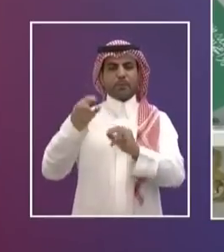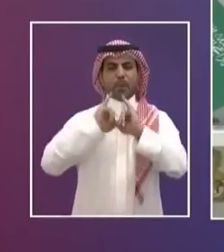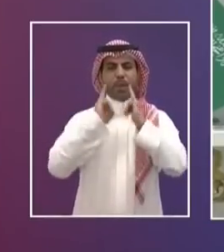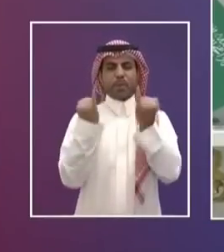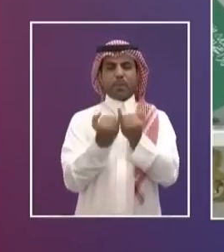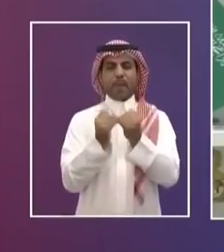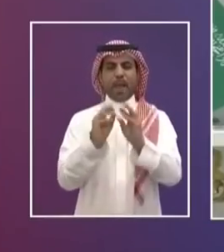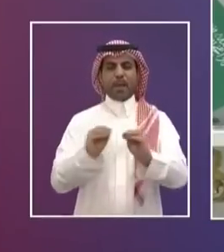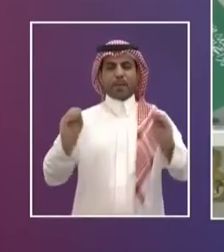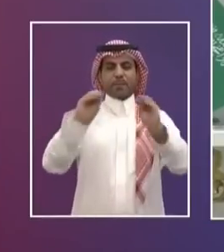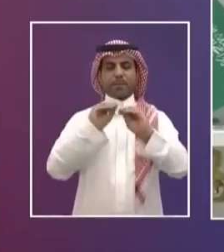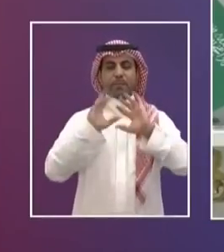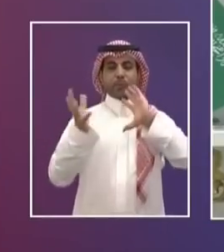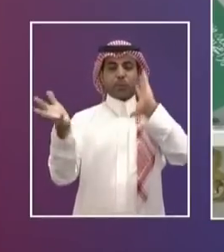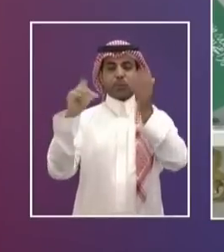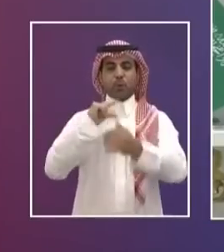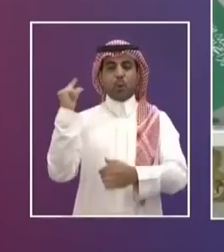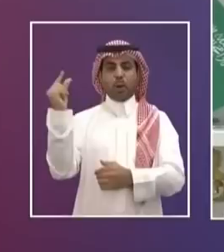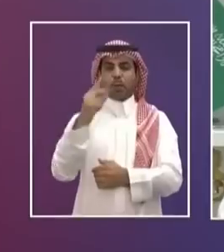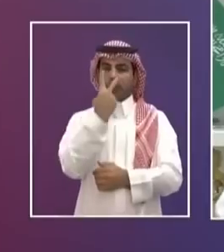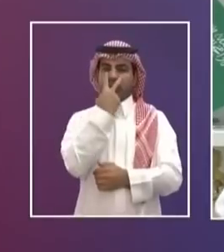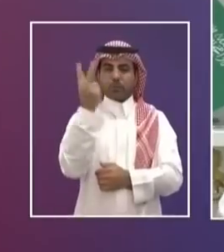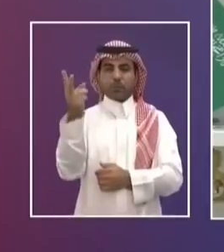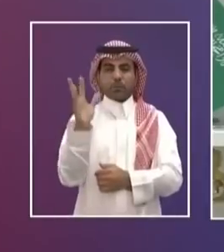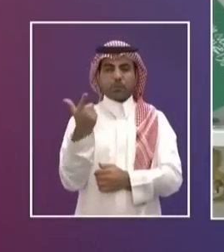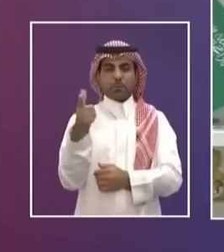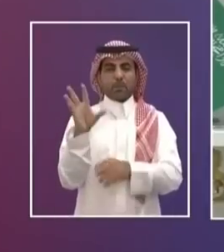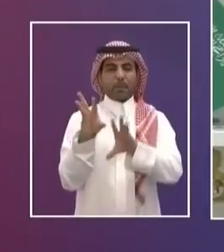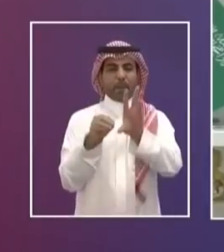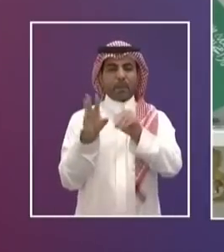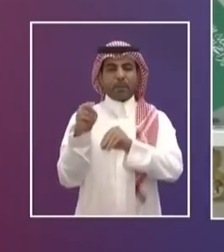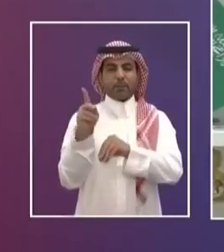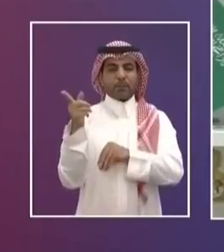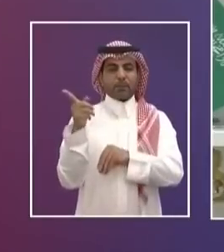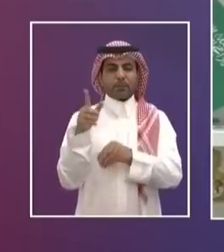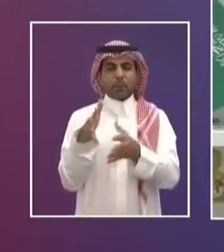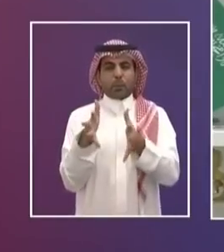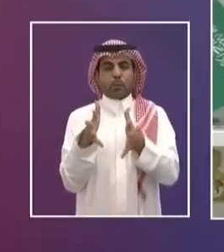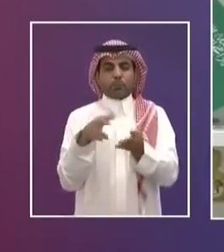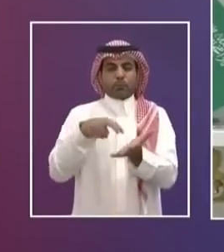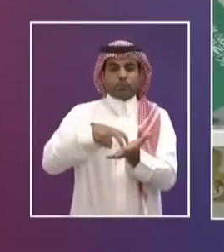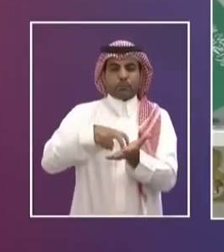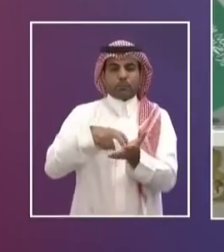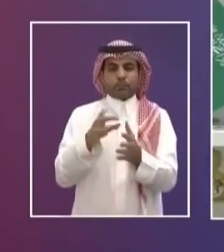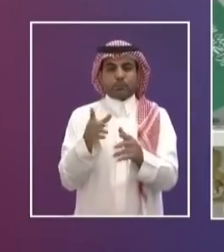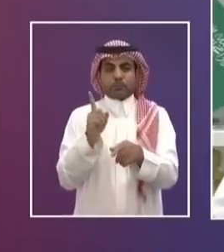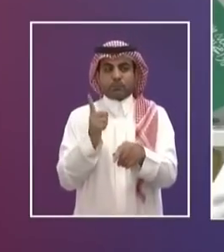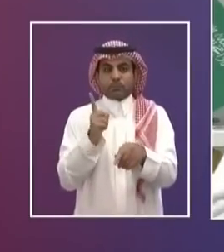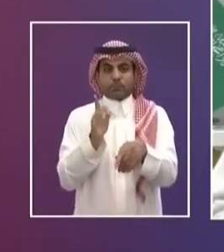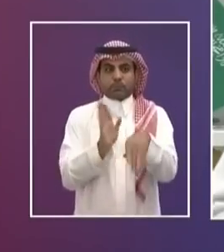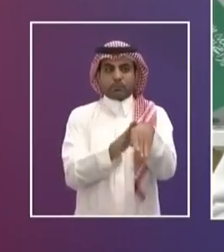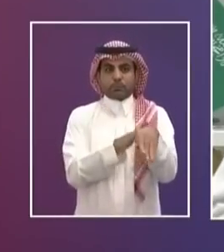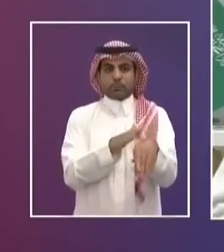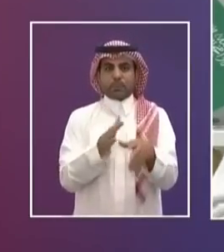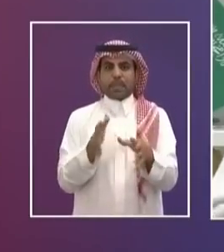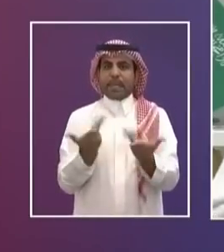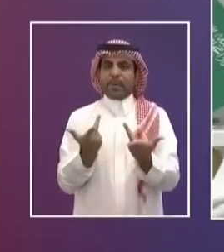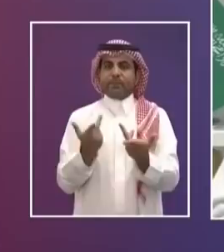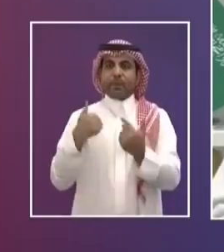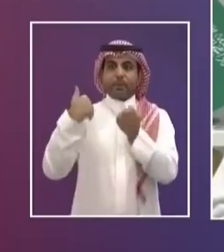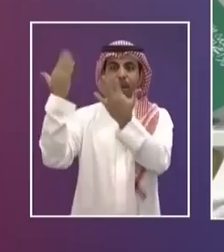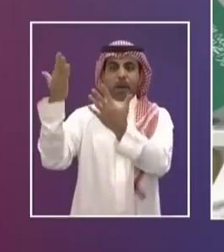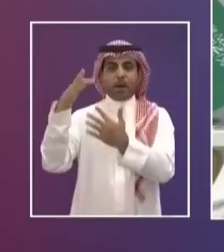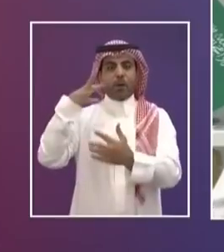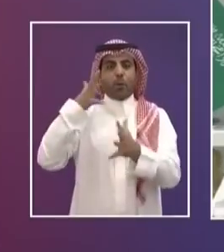المنظمات والهيئات الطبية الدولية ربما هناك نوع من التخويف والتحذير. كيف يمكن التعامل